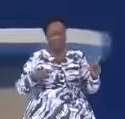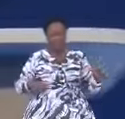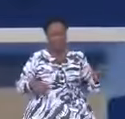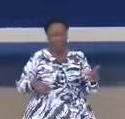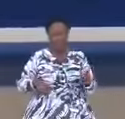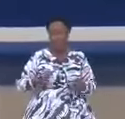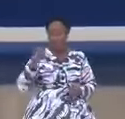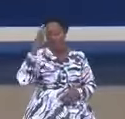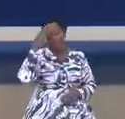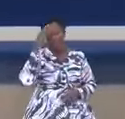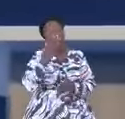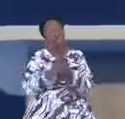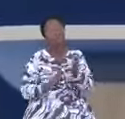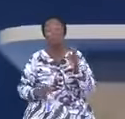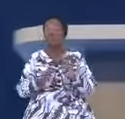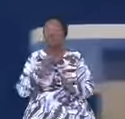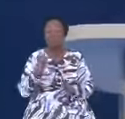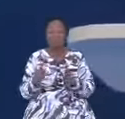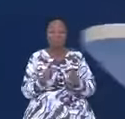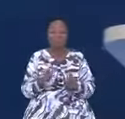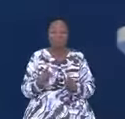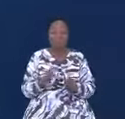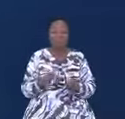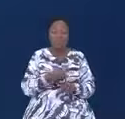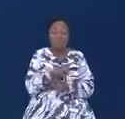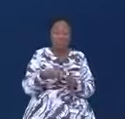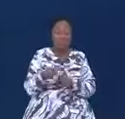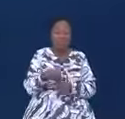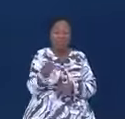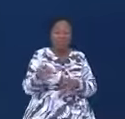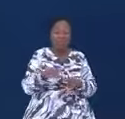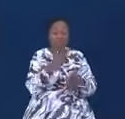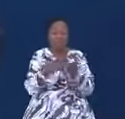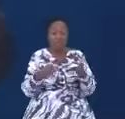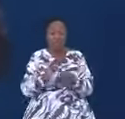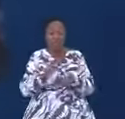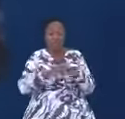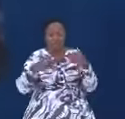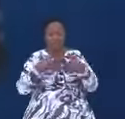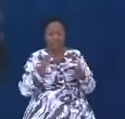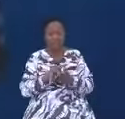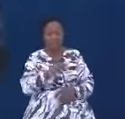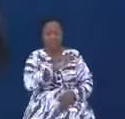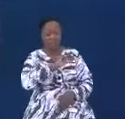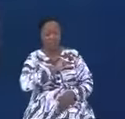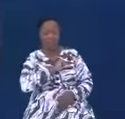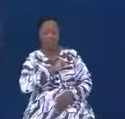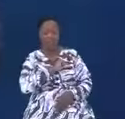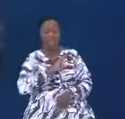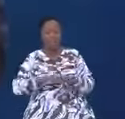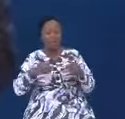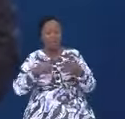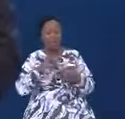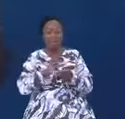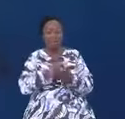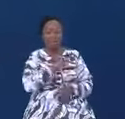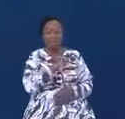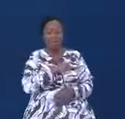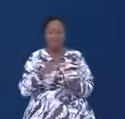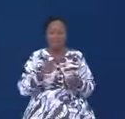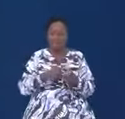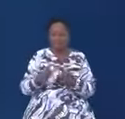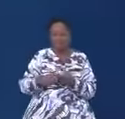quand il faut quelque chose de mal et ils sentent la culpabilité et 10 le temps